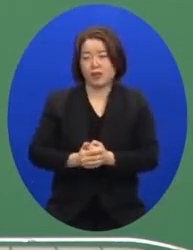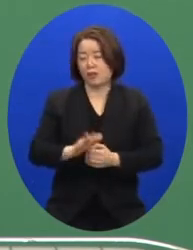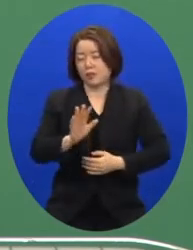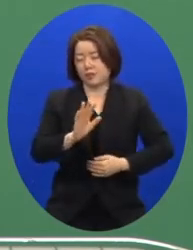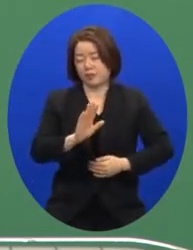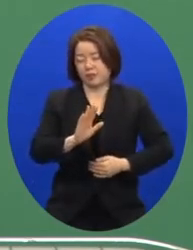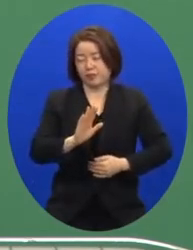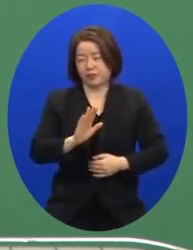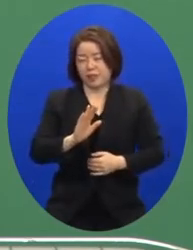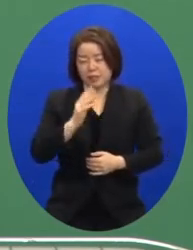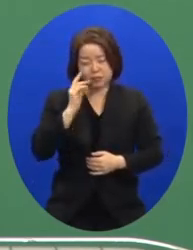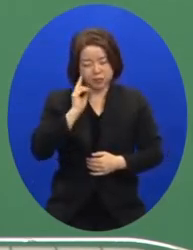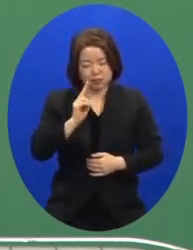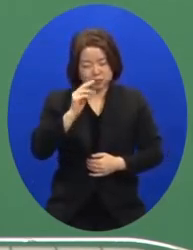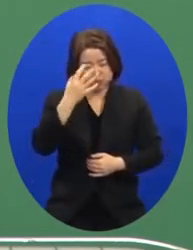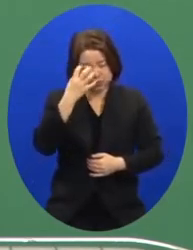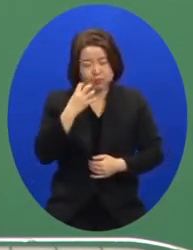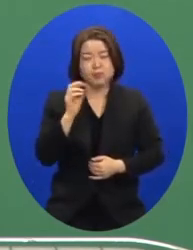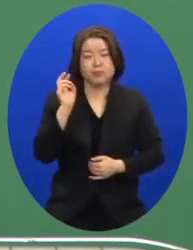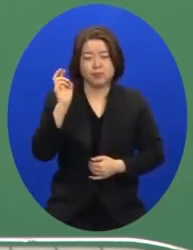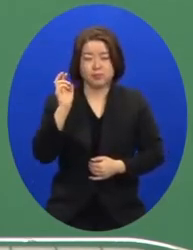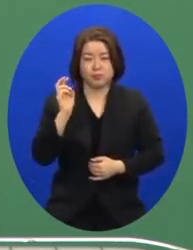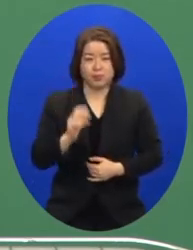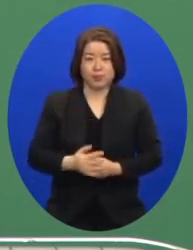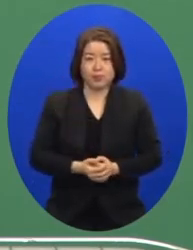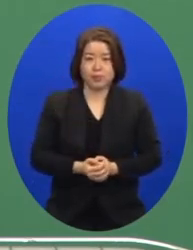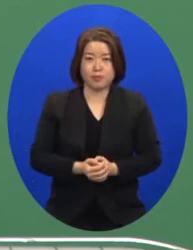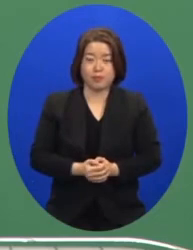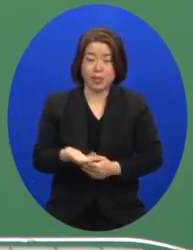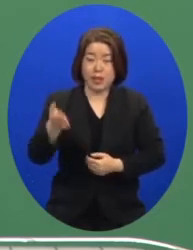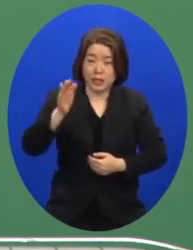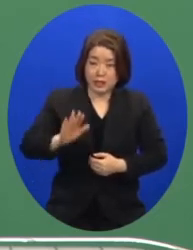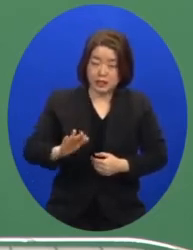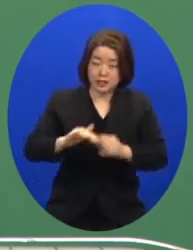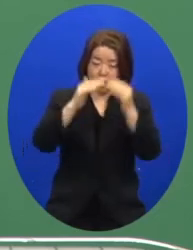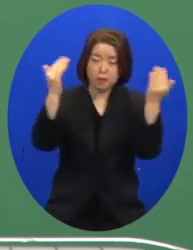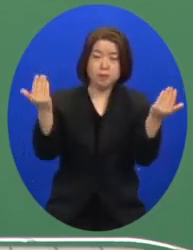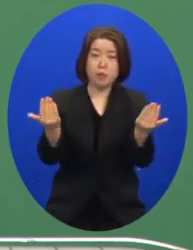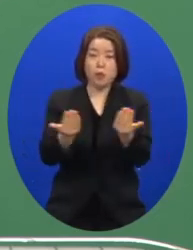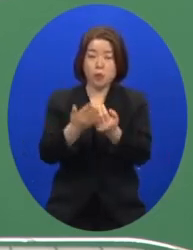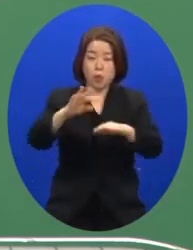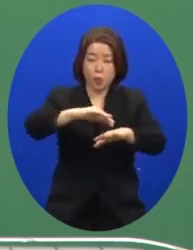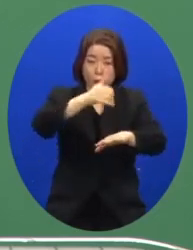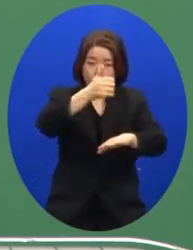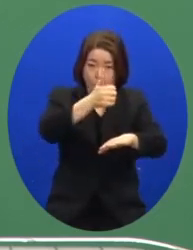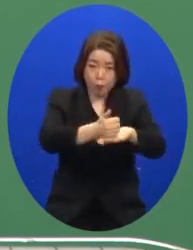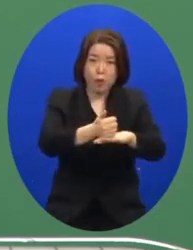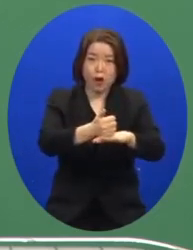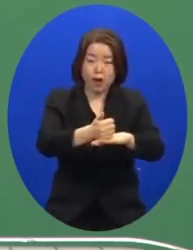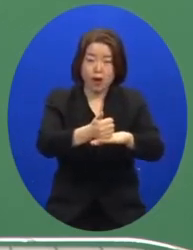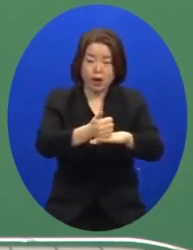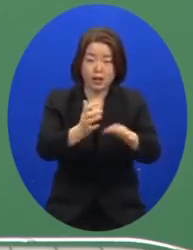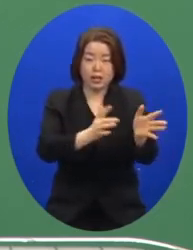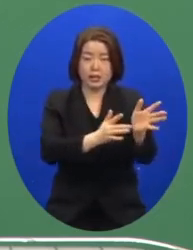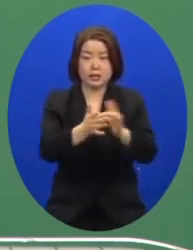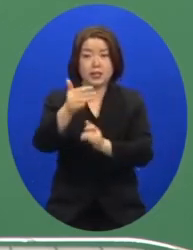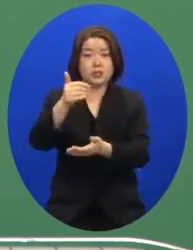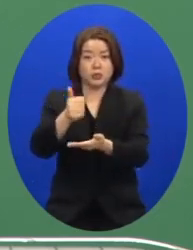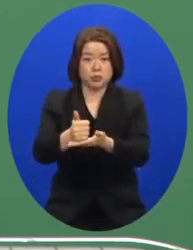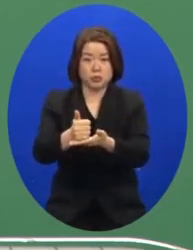끔찍 아내 지죠 그런데 만왕의 왕이신 5 온 인류의 구주 이신 예수님께서